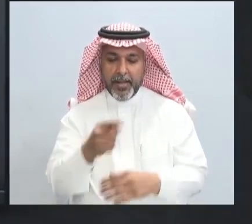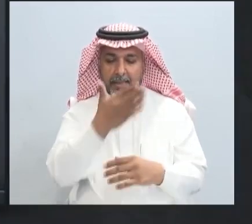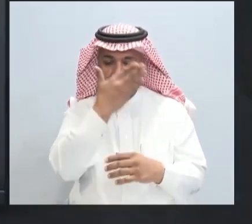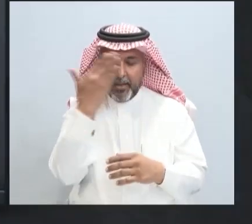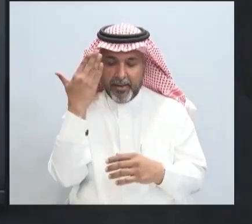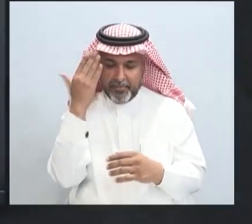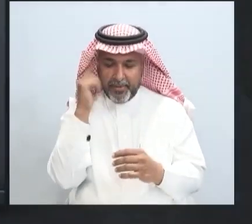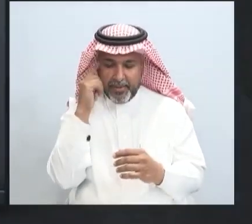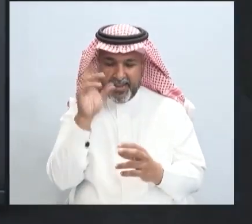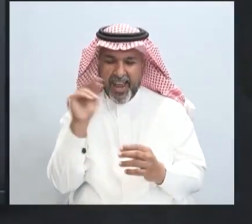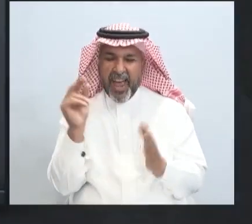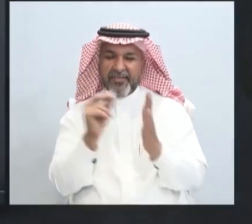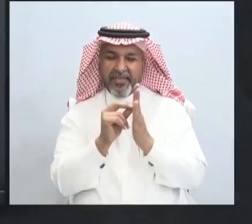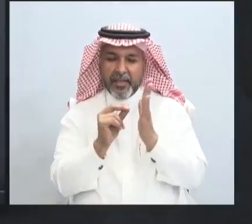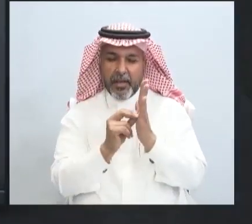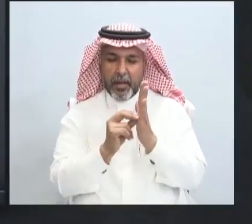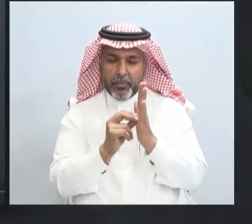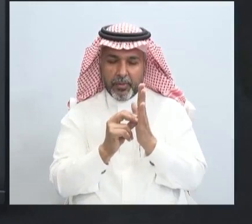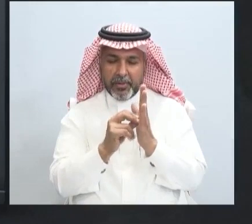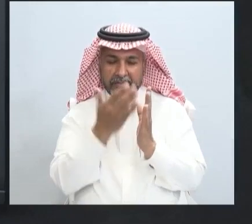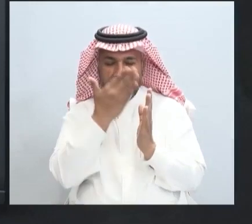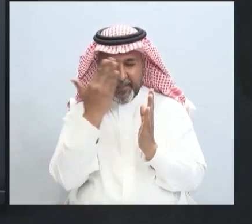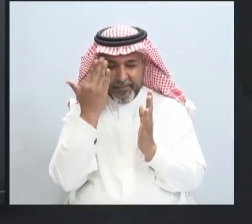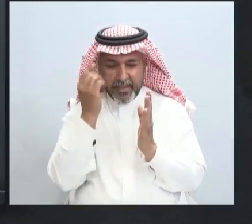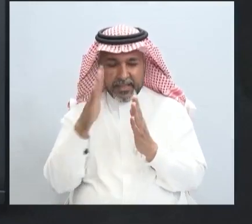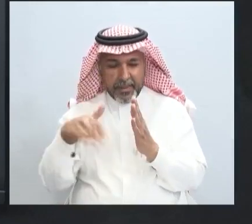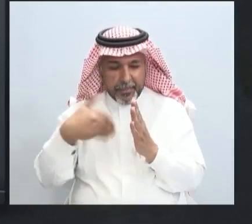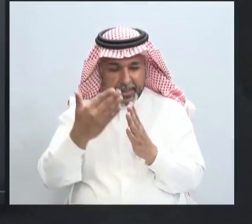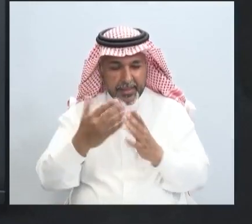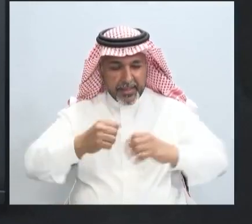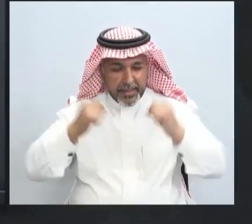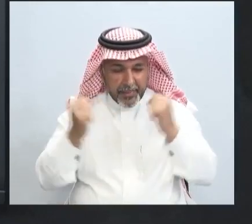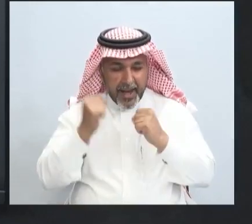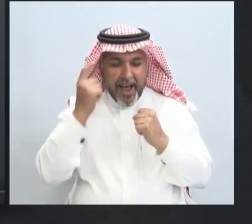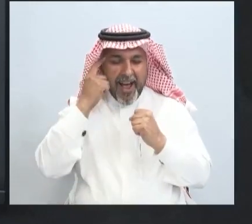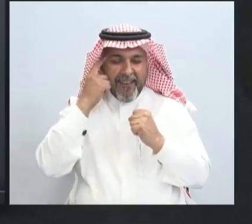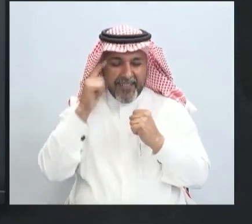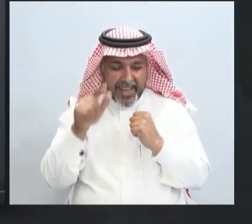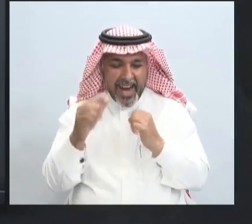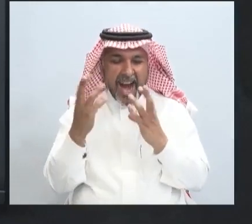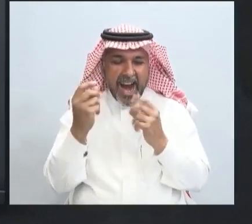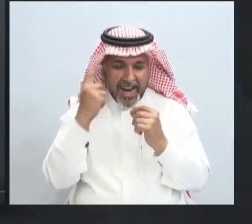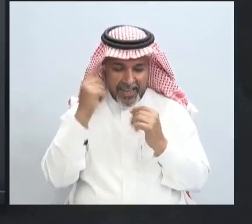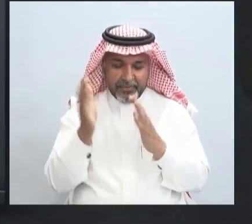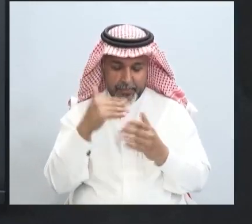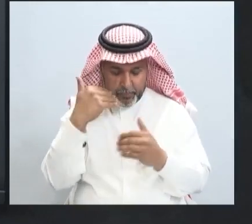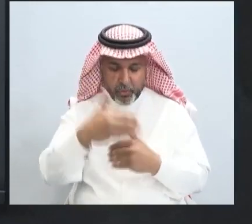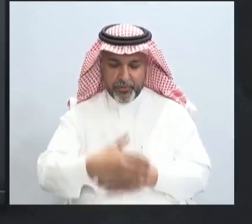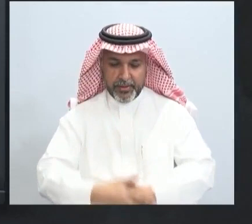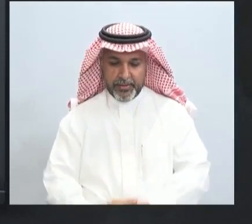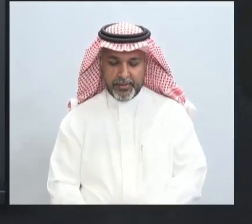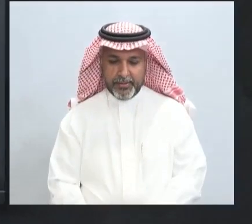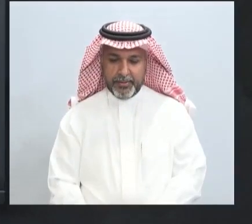المهم جدا تصور مثل هذا المخطط يعني يساعدنا في حل المسائل اللي راح نشوف يعني جزء منها بعد قليل في